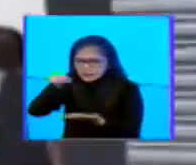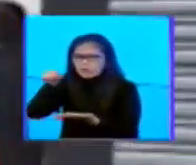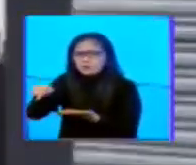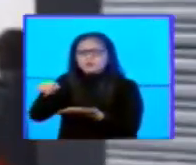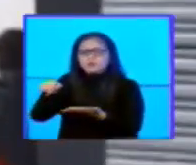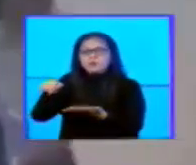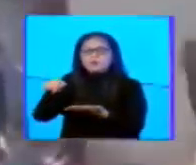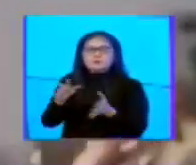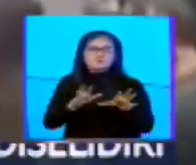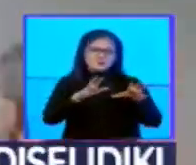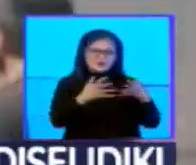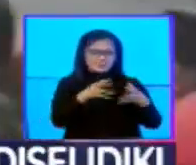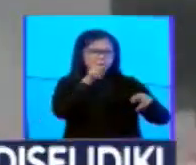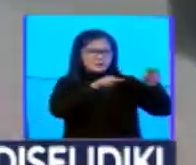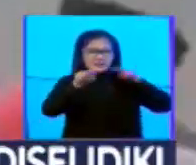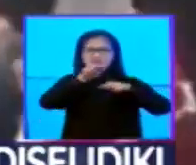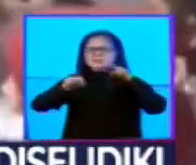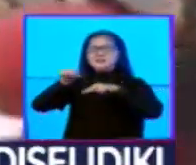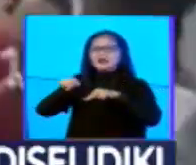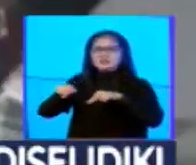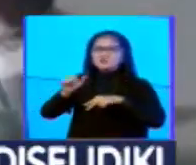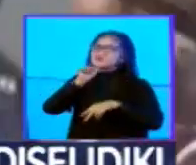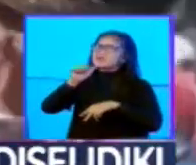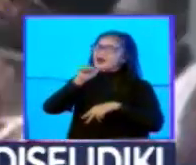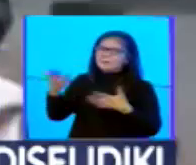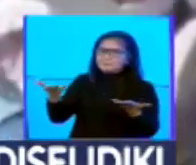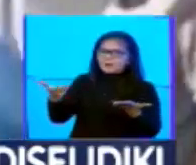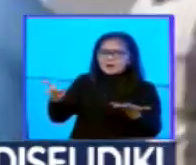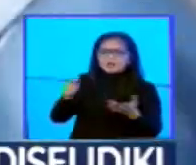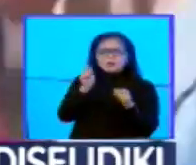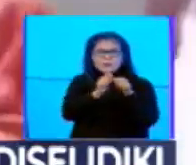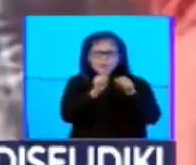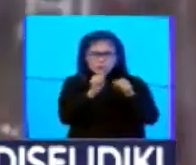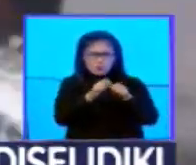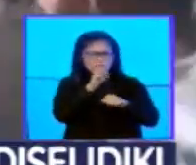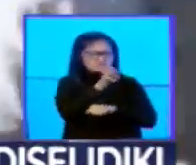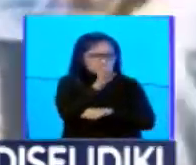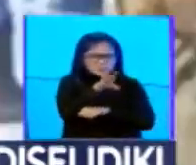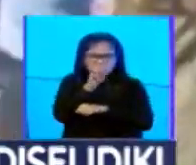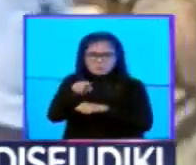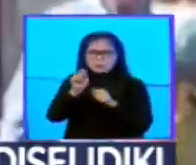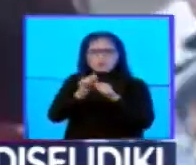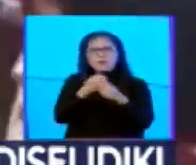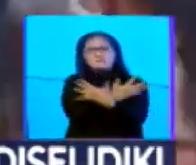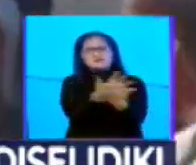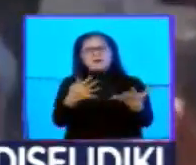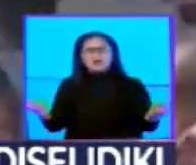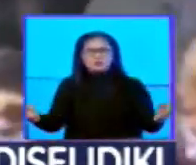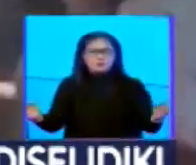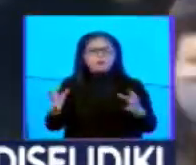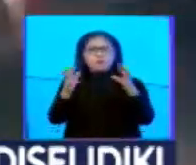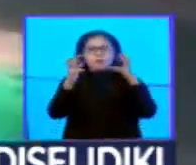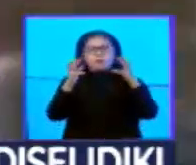Petugas juga akan menyelidiki pihak-pihak yang memprovokasi penolakan pemakaman jenazah. Jika terbukti bersalah, pelaku akan dijerat